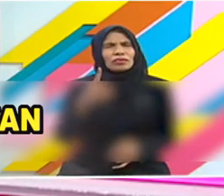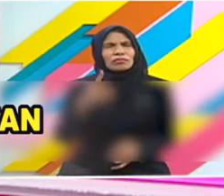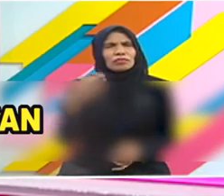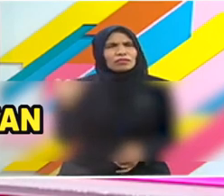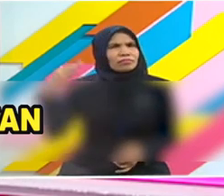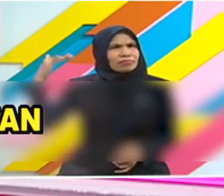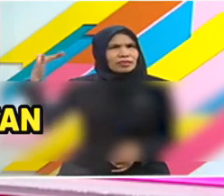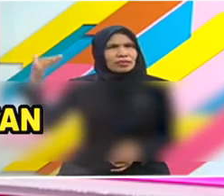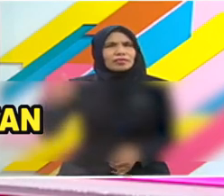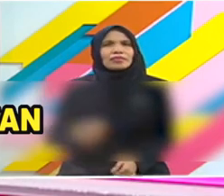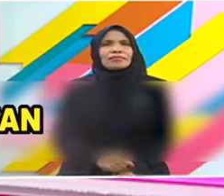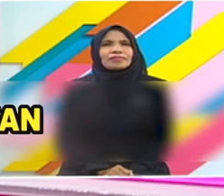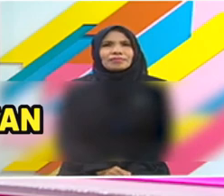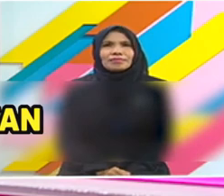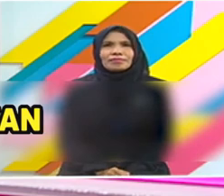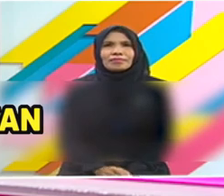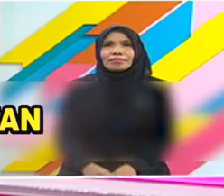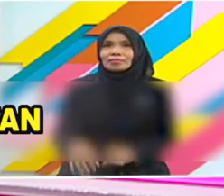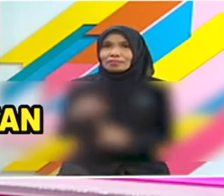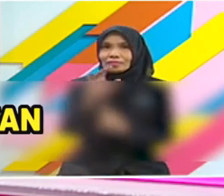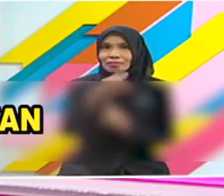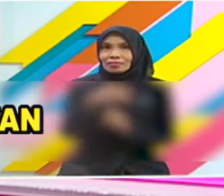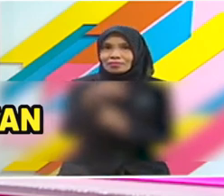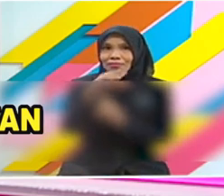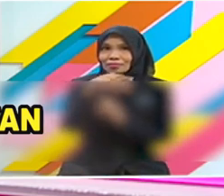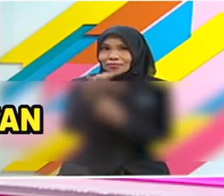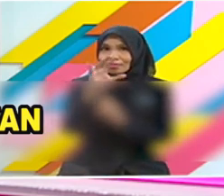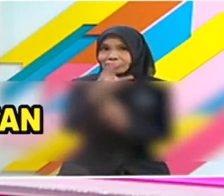tepi. Okay, ya, betul. Ya. Adalah bunyi siren. Ya,